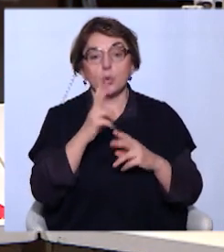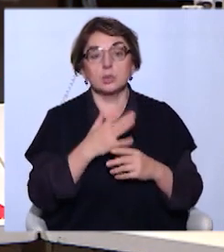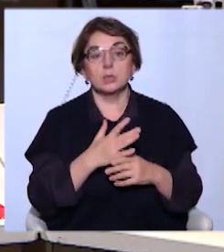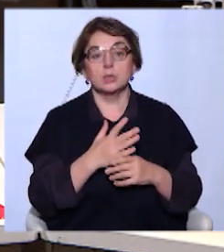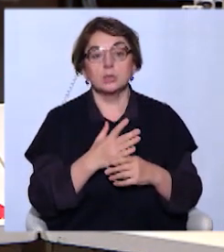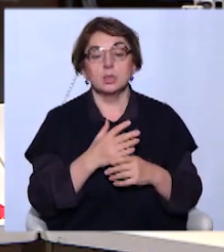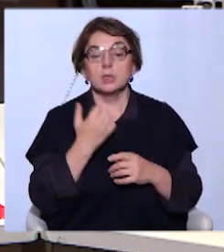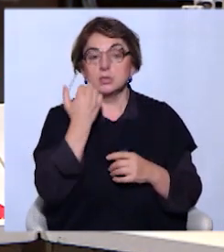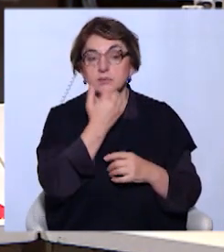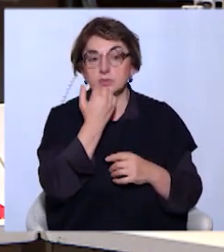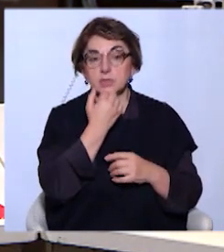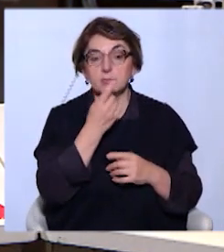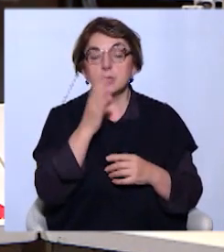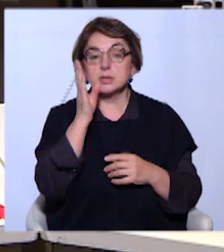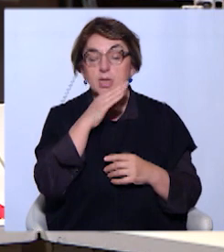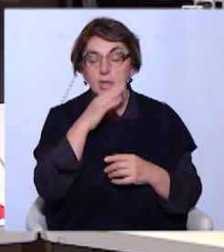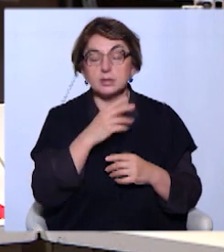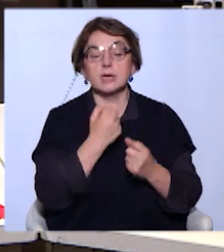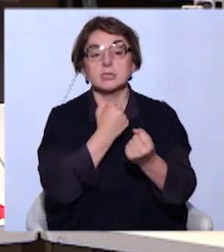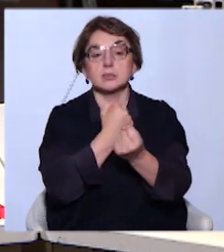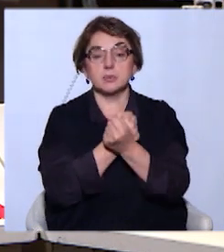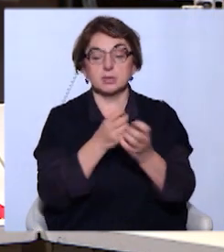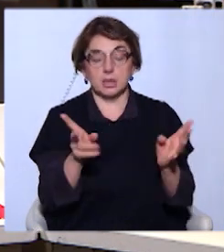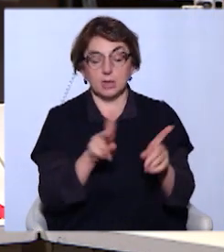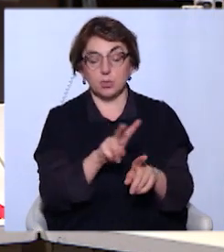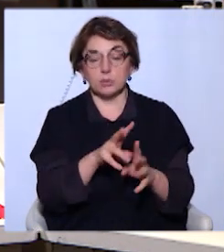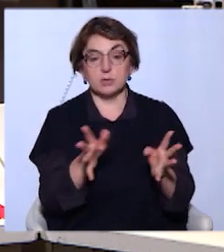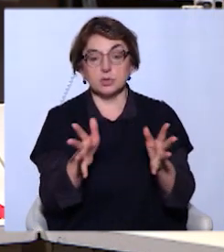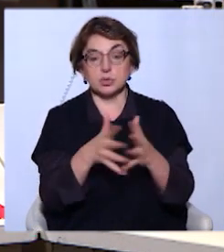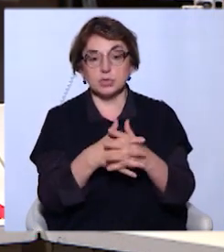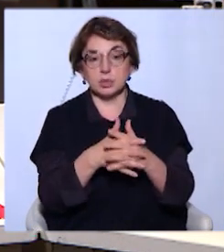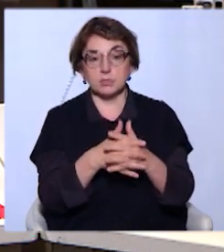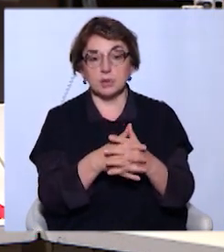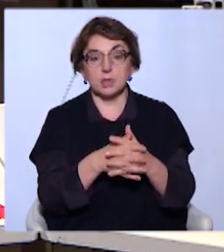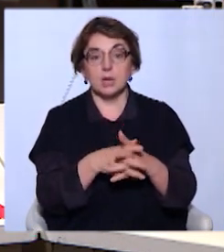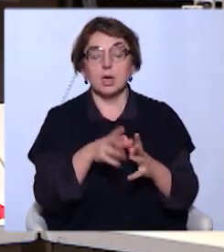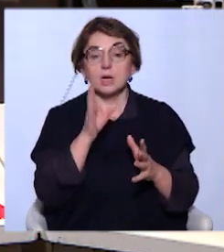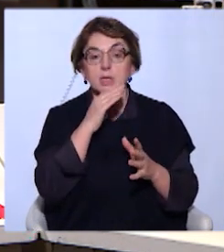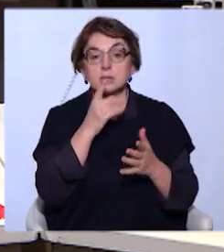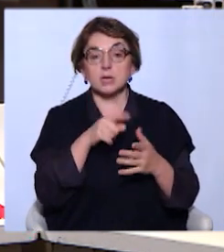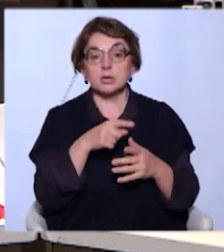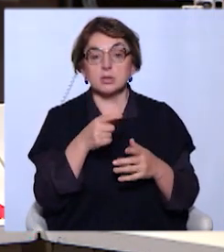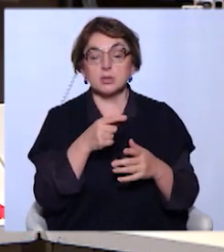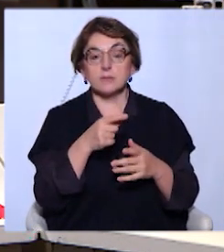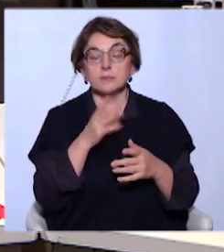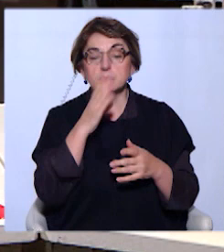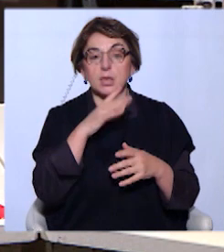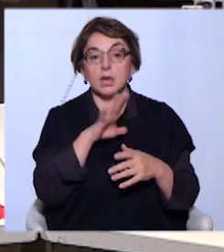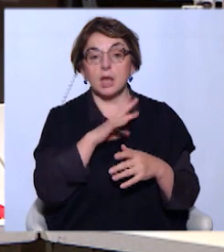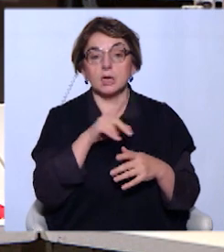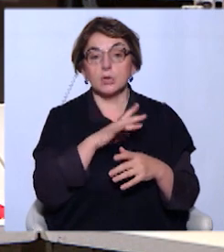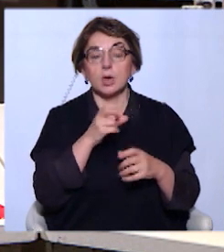მოდით წარმოვიდგინოთ, რომ გვაქვს ორი ნივთიერება, თქვა წყალი და სპირტი ერთმანეთში შერეული. მე ბოდის კიხდით, აქ